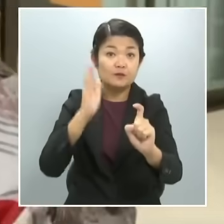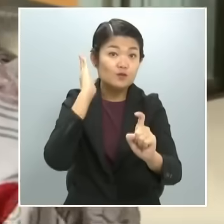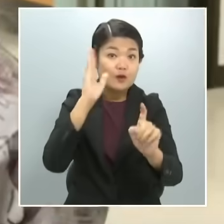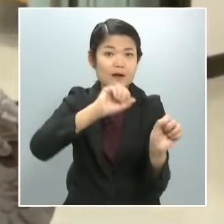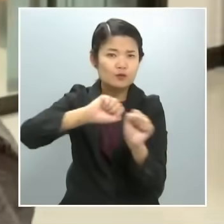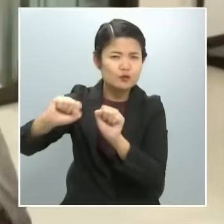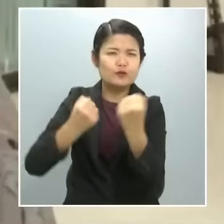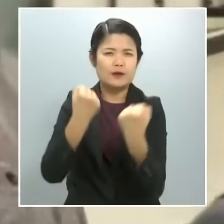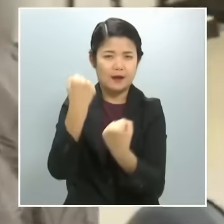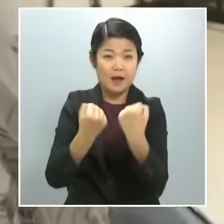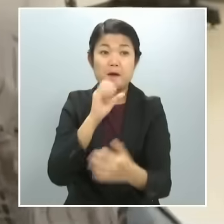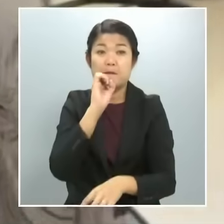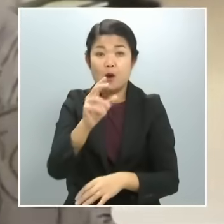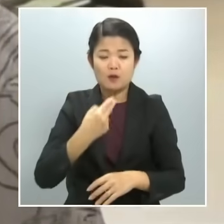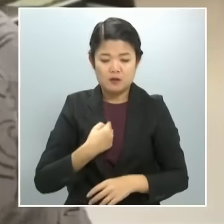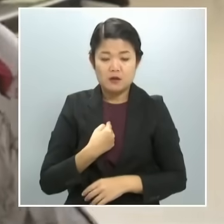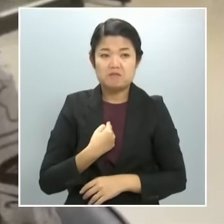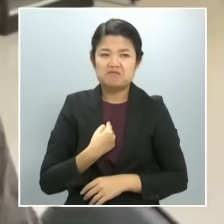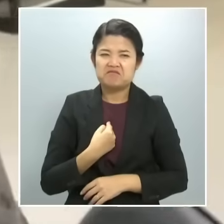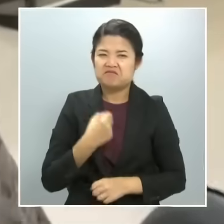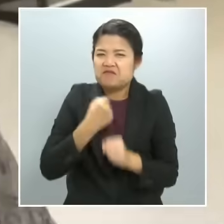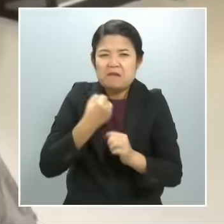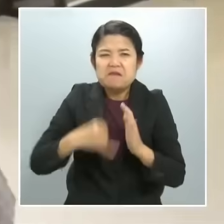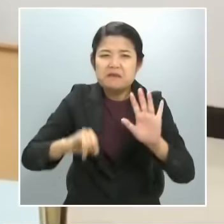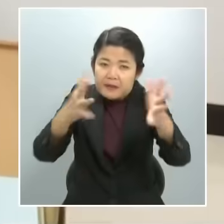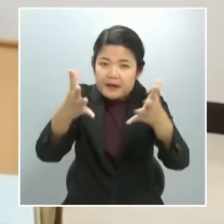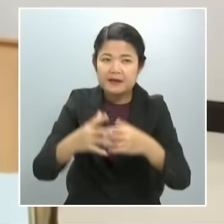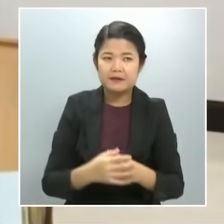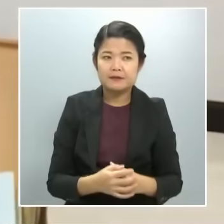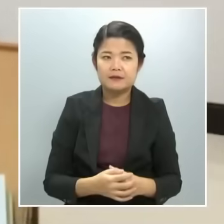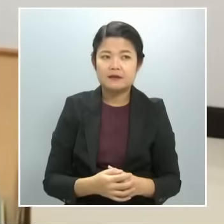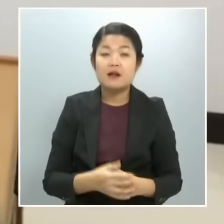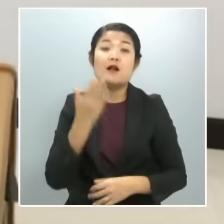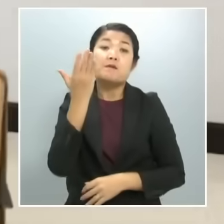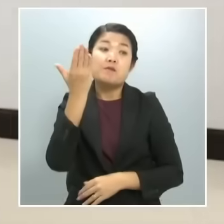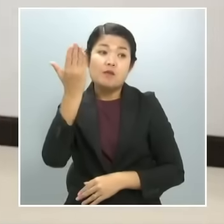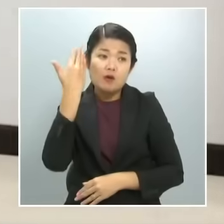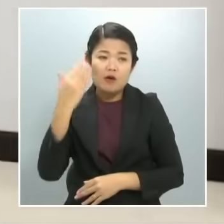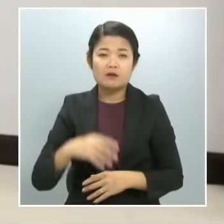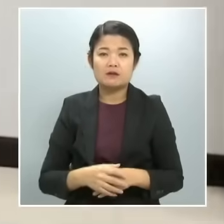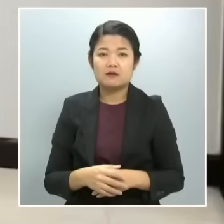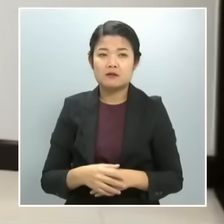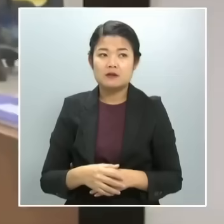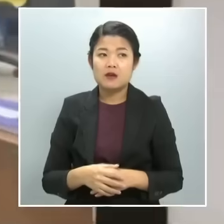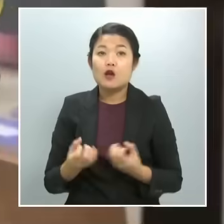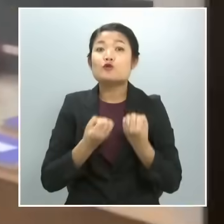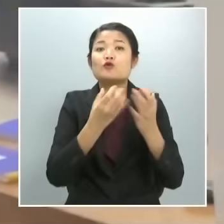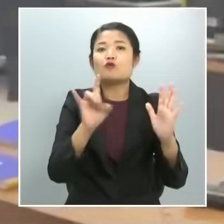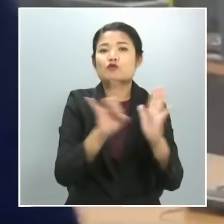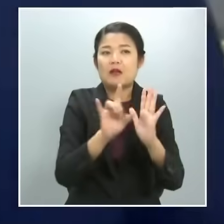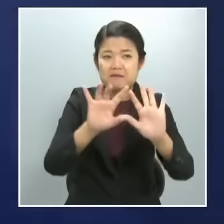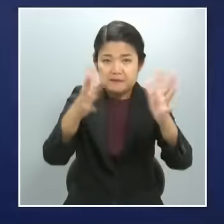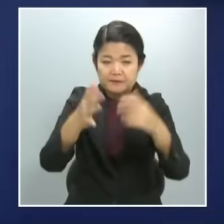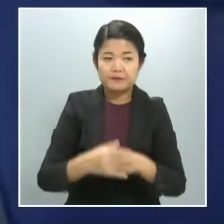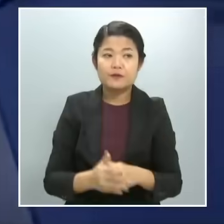ณเดชบอกด้วยนะคะบอกว่าไม่มีทางที่จะทำแบบนี้แล้ววันที่เกิดเหตุไม่ได้ส่งน้องเป็นคนสุดท้ายนี่คือสิ่งที่